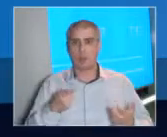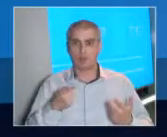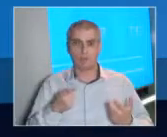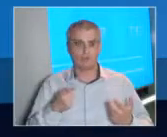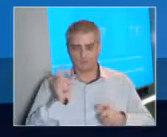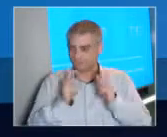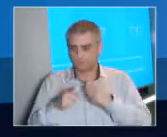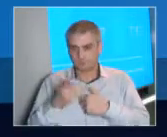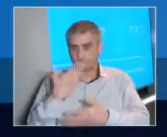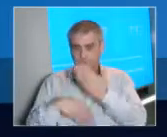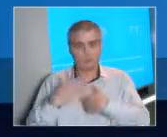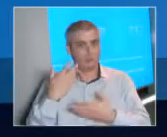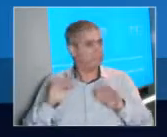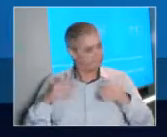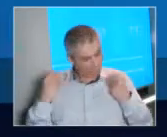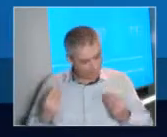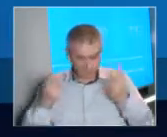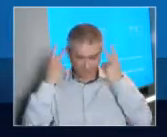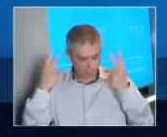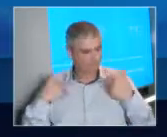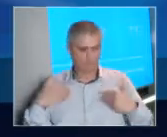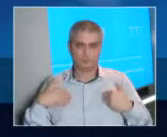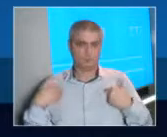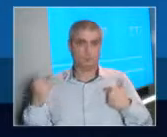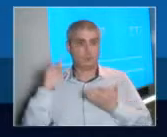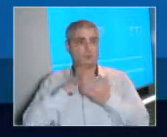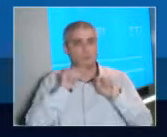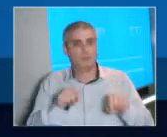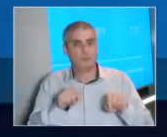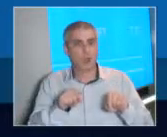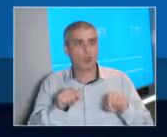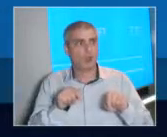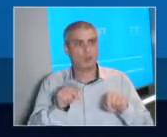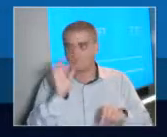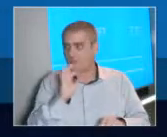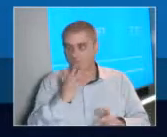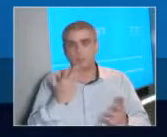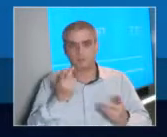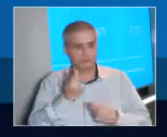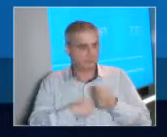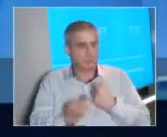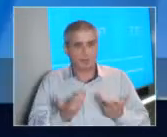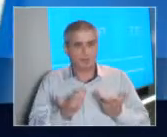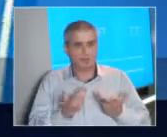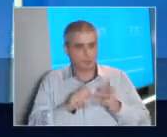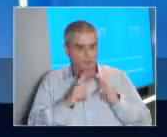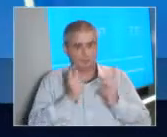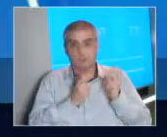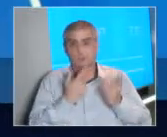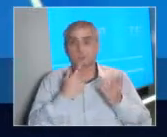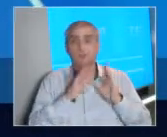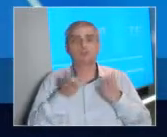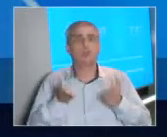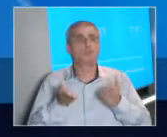של אזרחים שעלו וברכה והם חשובים ואנחנו שמחים שהם פה, ועדיין זה אתגר כלכלי, כי יש לך קבוצת אוכלוסייה, כלומר יש